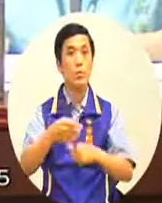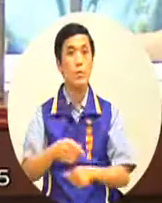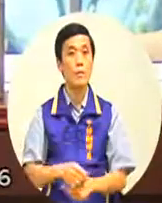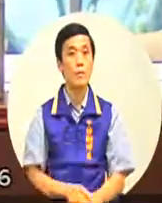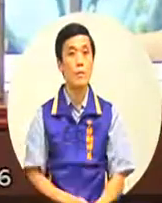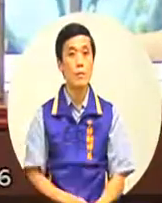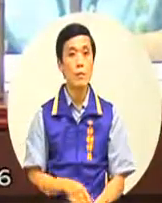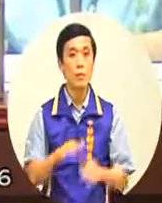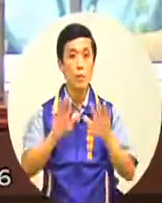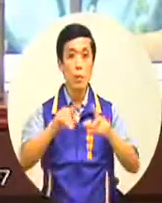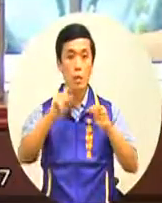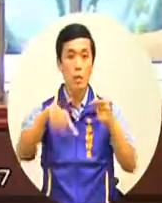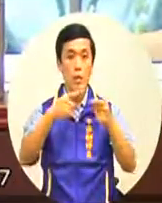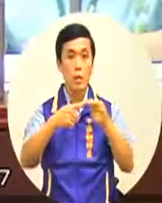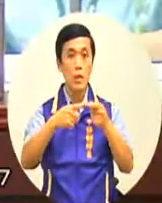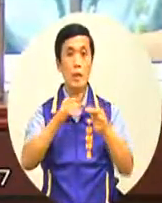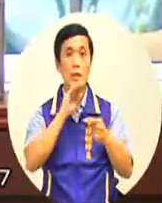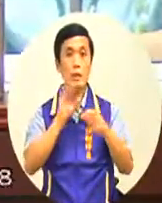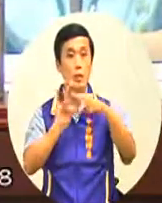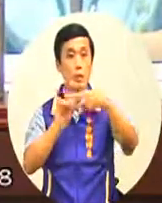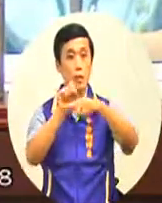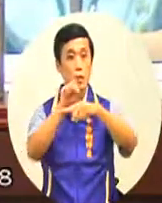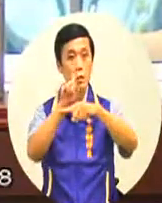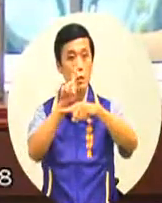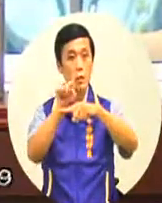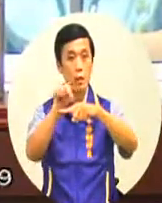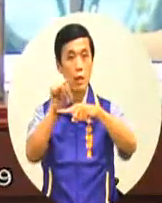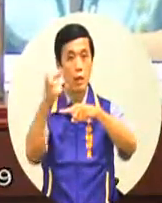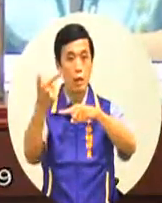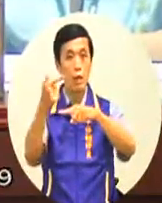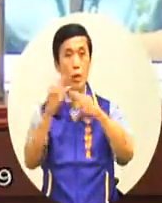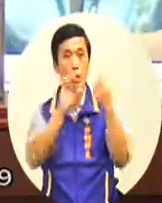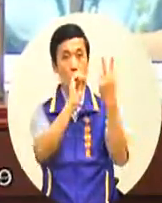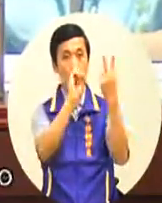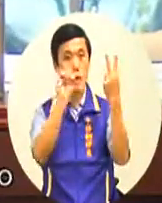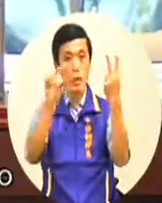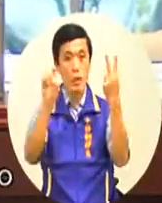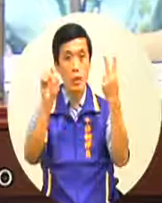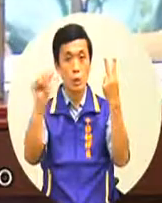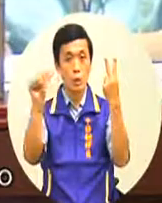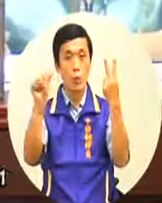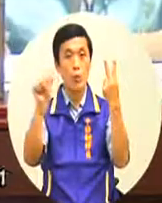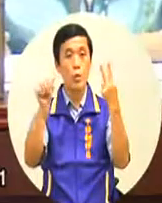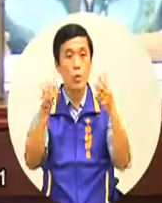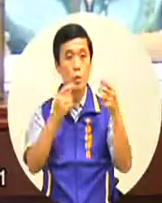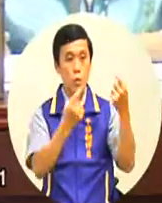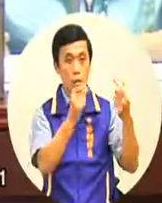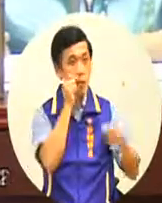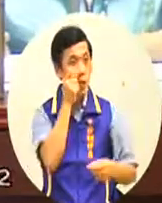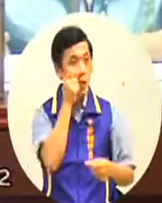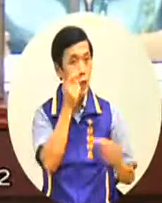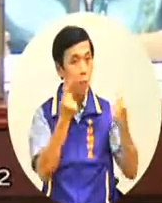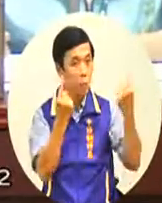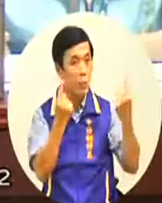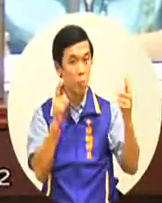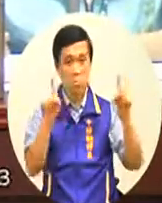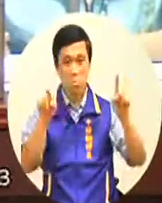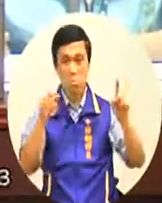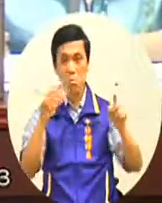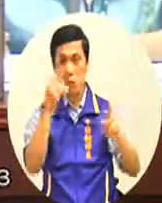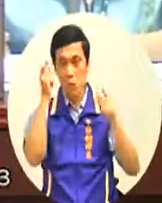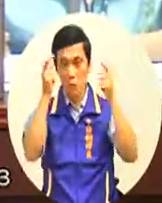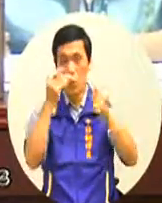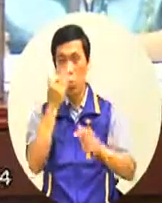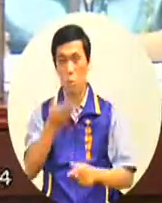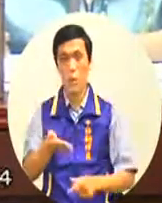们今年度已经来到12.6了。那2015年的时候是比台南还要差的，那今年其实也